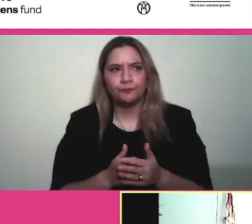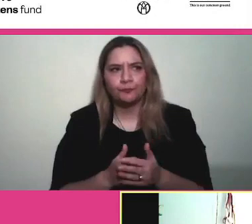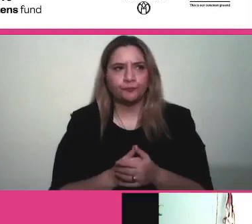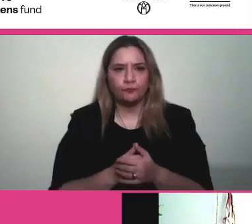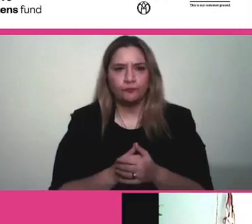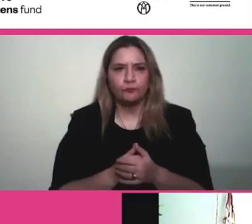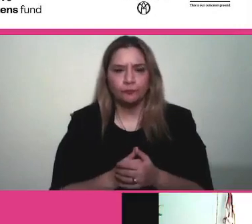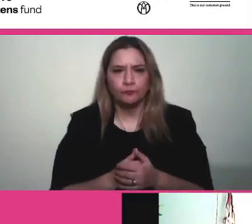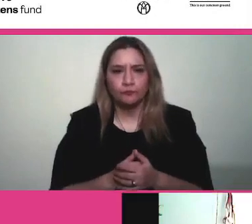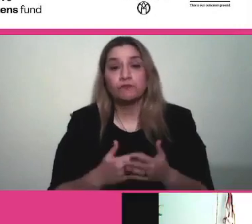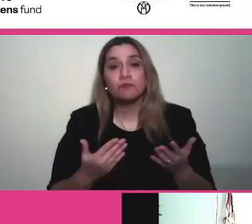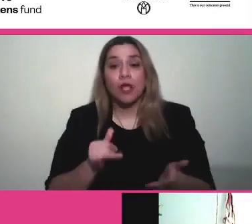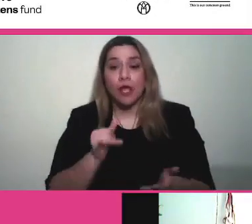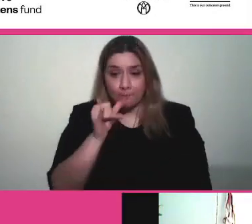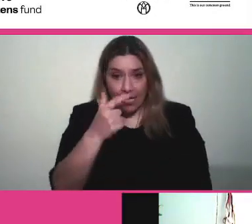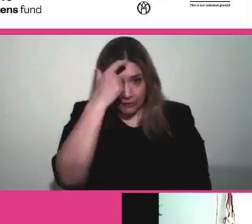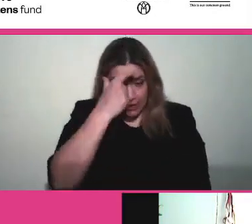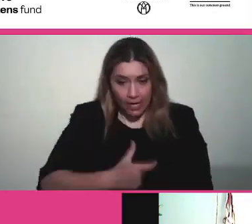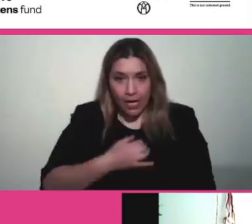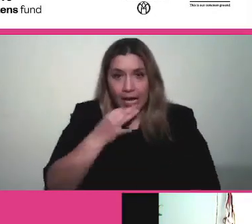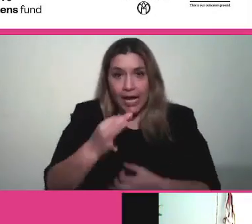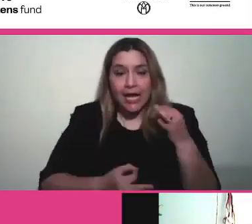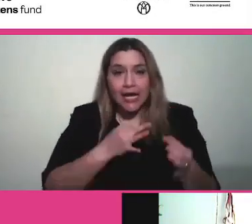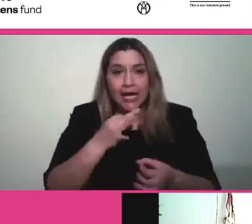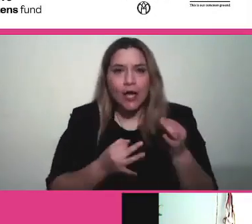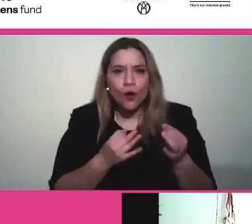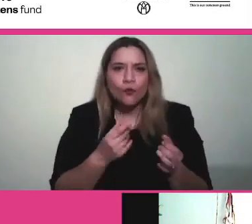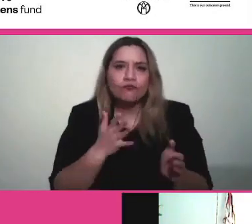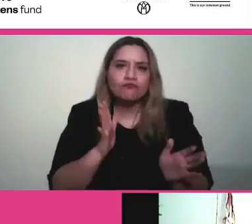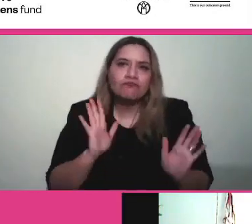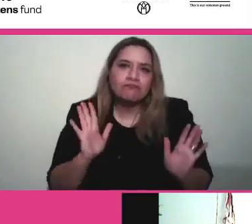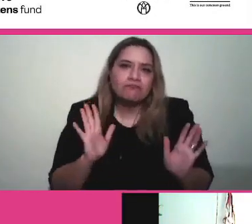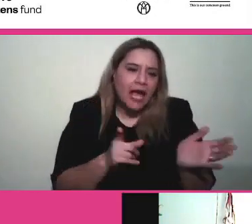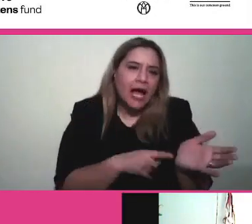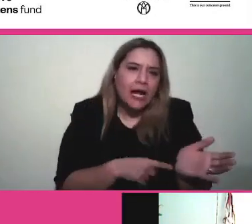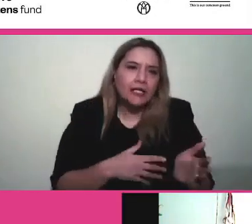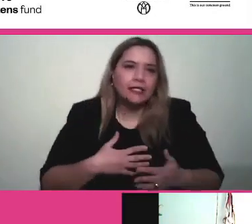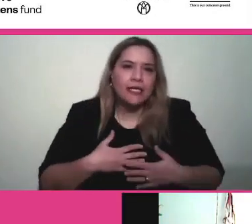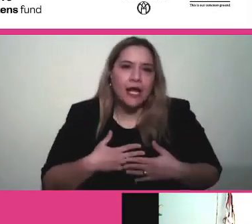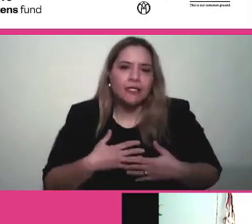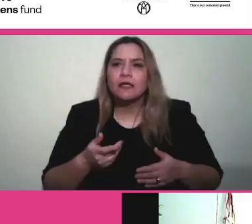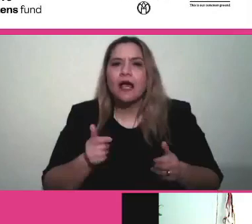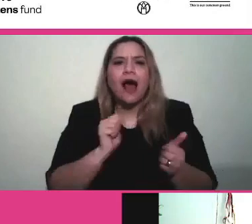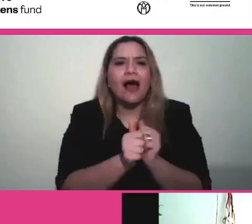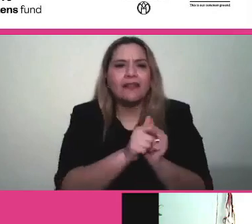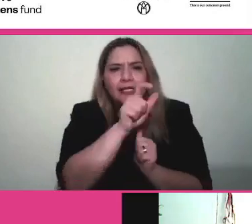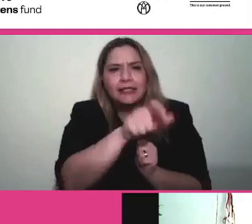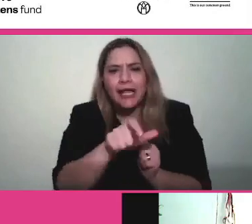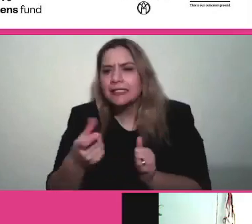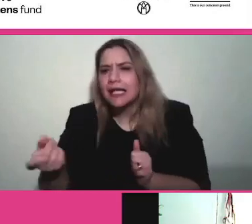Εγώ όπως λέω πάντα είναι ότι η ιδιοσυγκρασία μου, μπορεί άλλοι αθλητές να είναι πολύ πιο